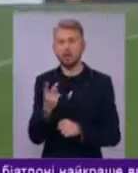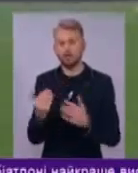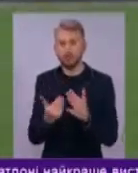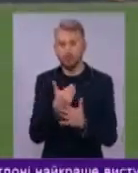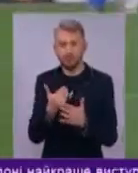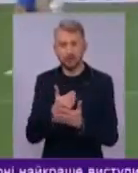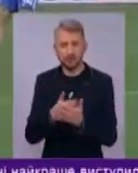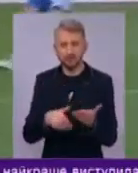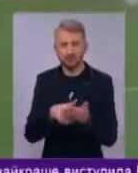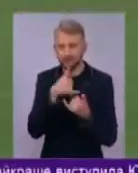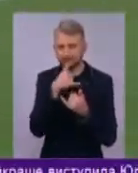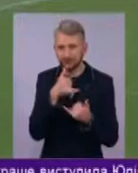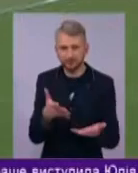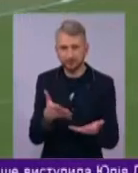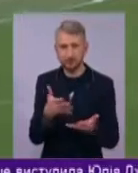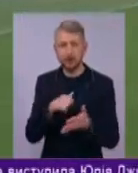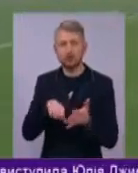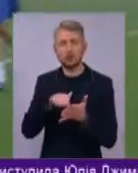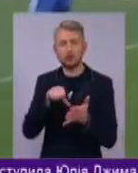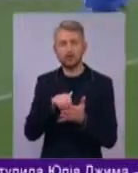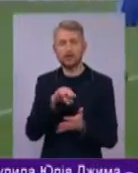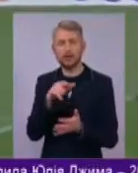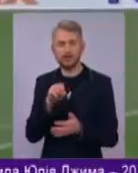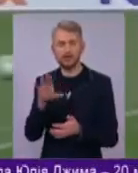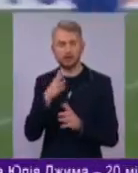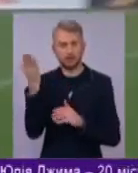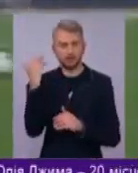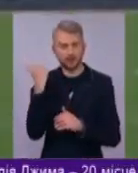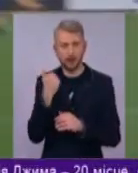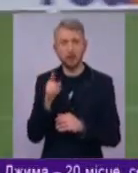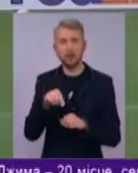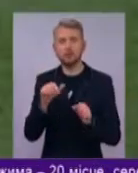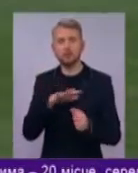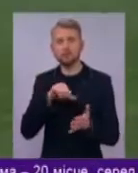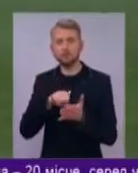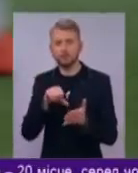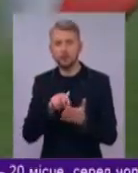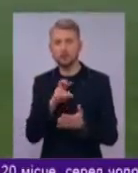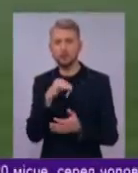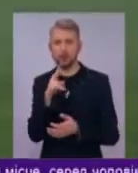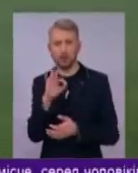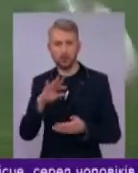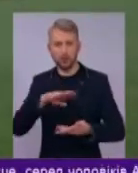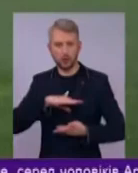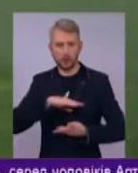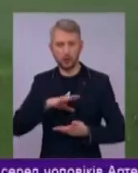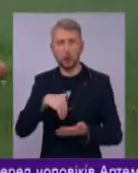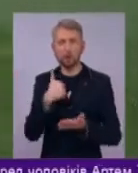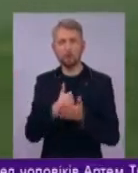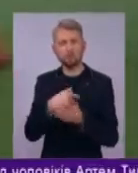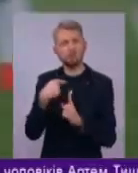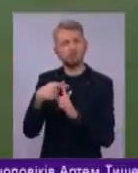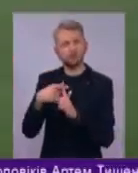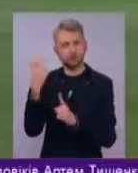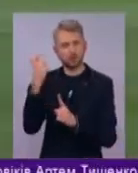через їхню участь у Лізі Європи за попередні клуби. Зате може дебютувати після повернення голкіпер Бойко. Головною перевагою господарів є